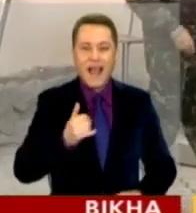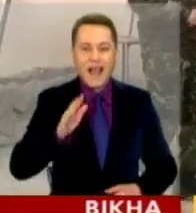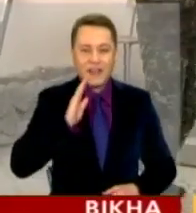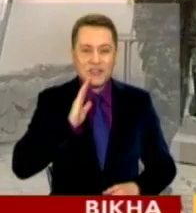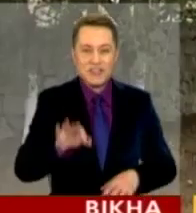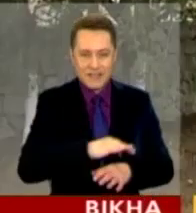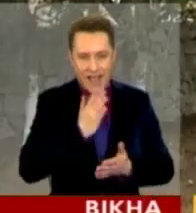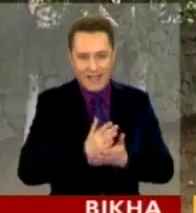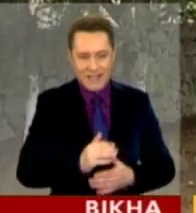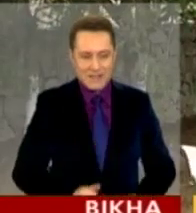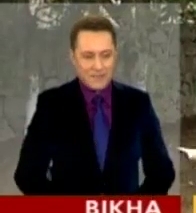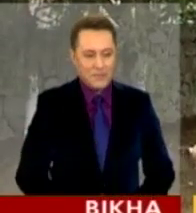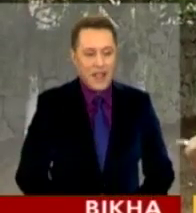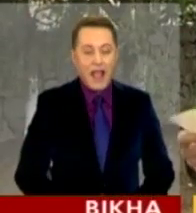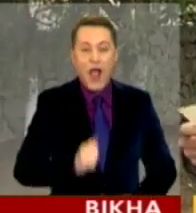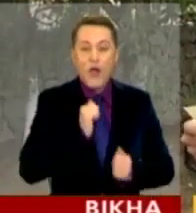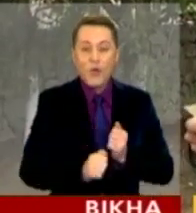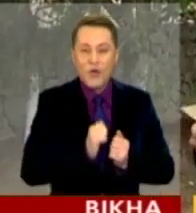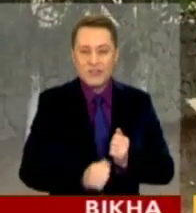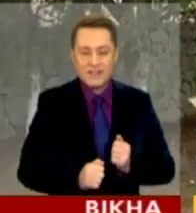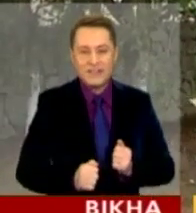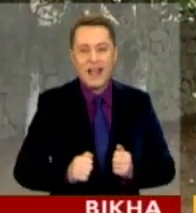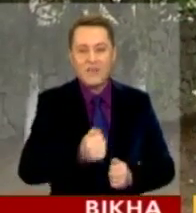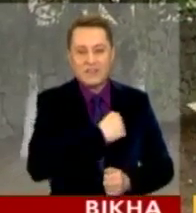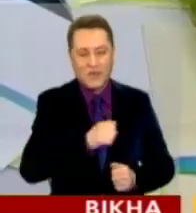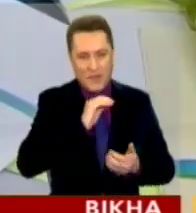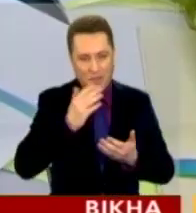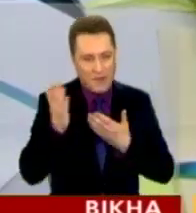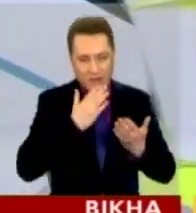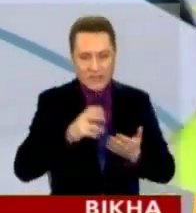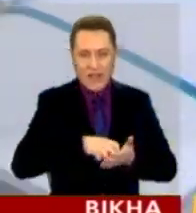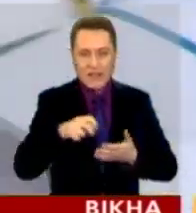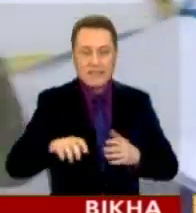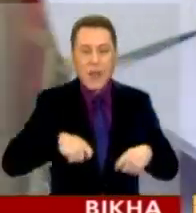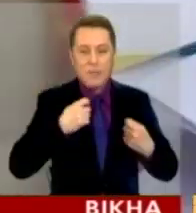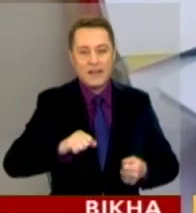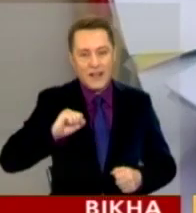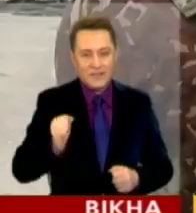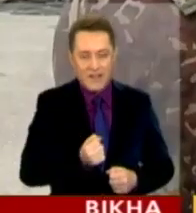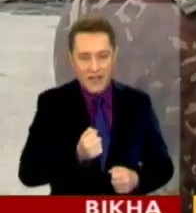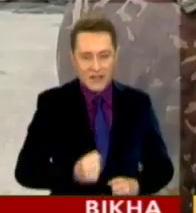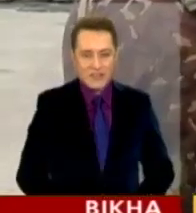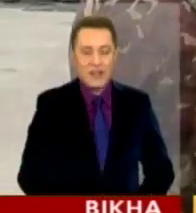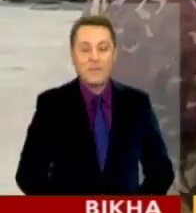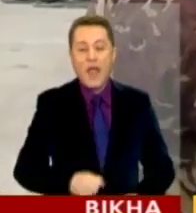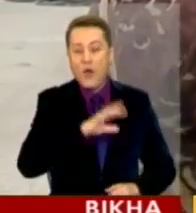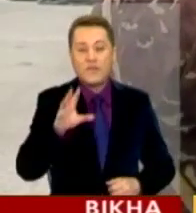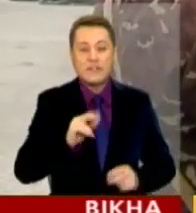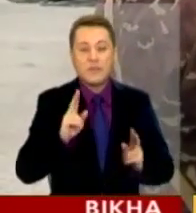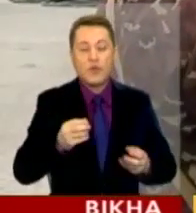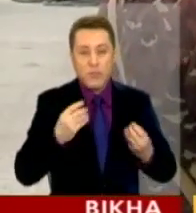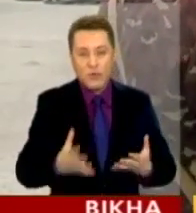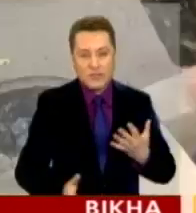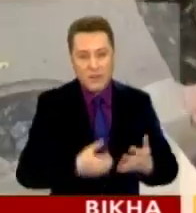КПП, аби кожен військовик прочитав листа і передав товаришеві. Вояки дякують усім, хто написав, і усім, хто просто підтримує